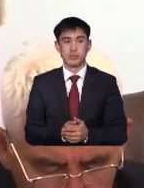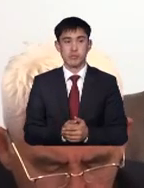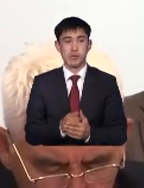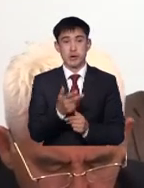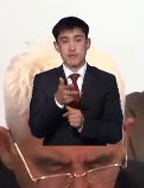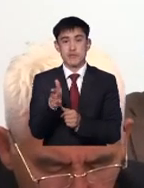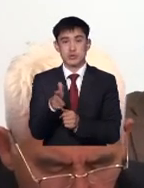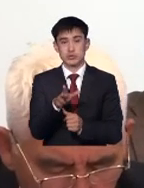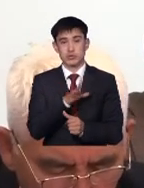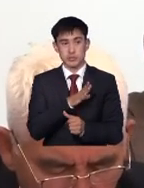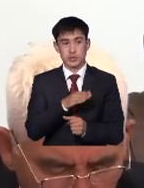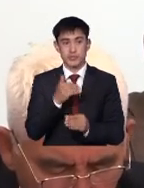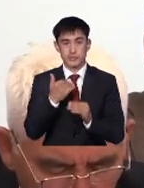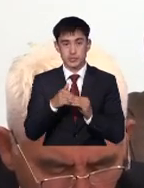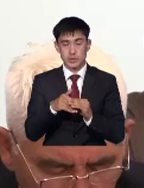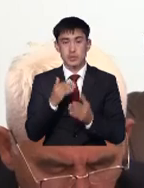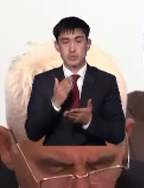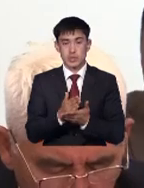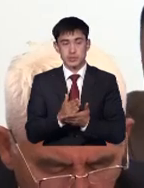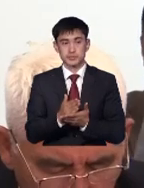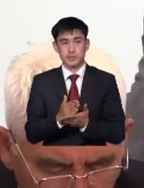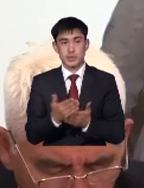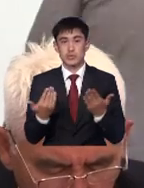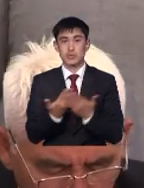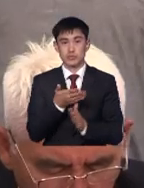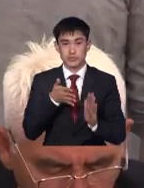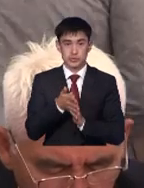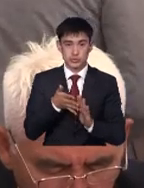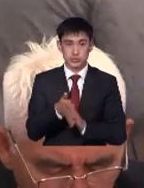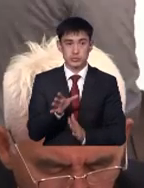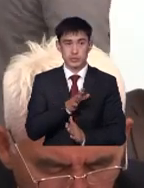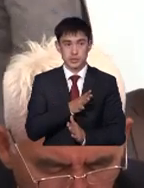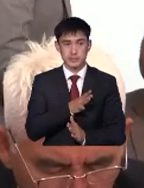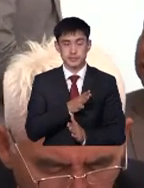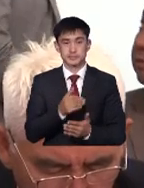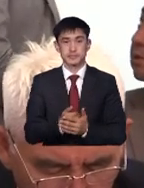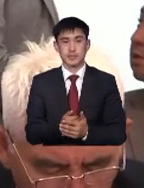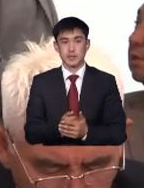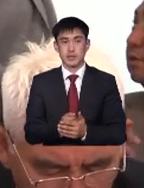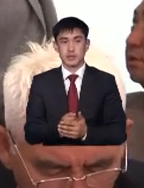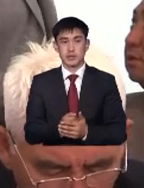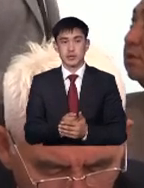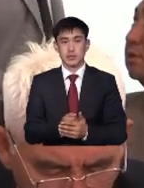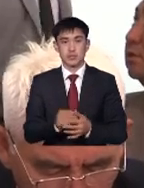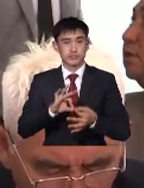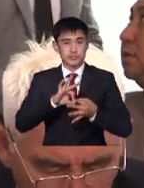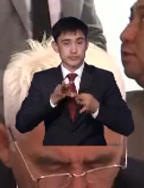Видеозапись была подробно изучена не одним, в том числе и правоохранительными органами. Факт о нецензурной брани от и до